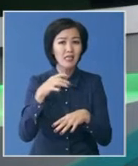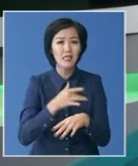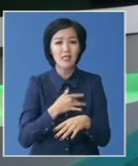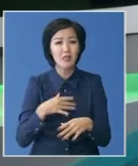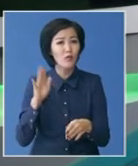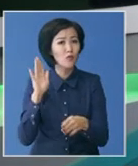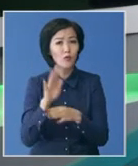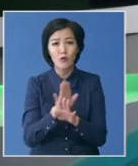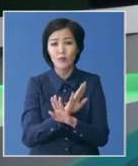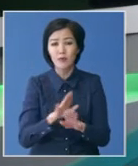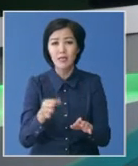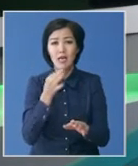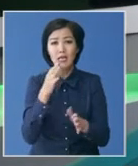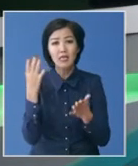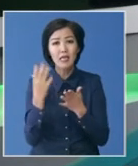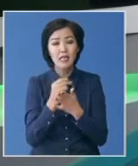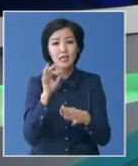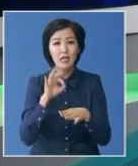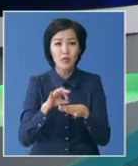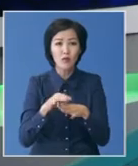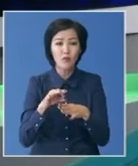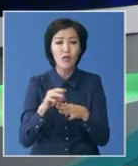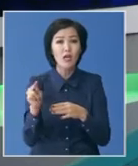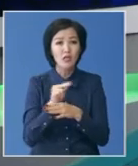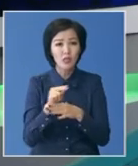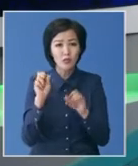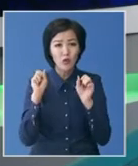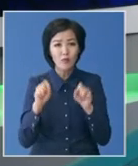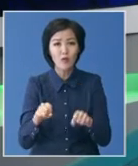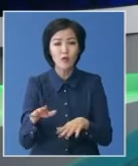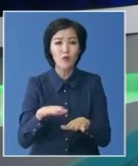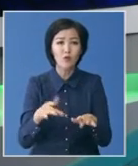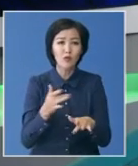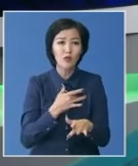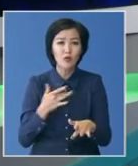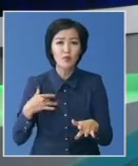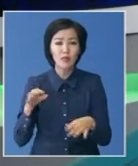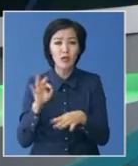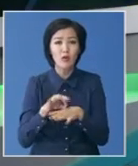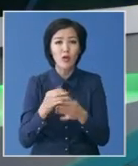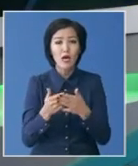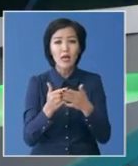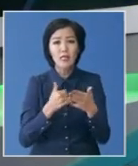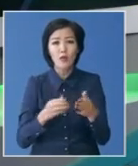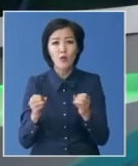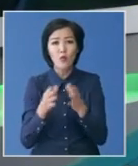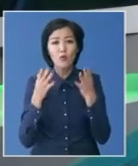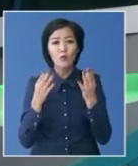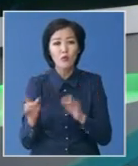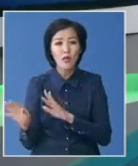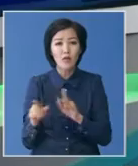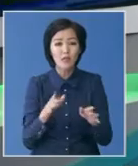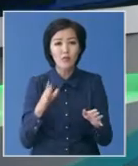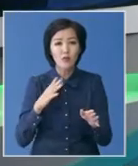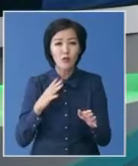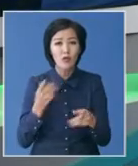ерте анықталған ауруды дер кезінде жазуға болады. Осы орайда өңірімізде сүт безі обырының алдын алу аясында 10 күндік өтіп жатыр.